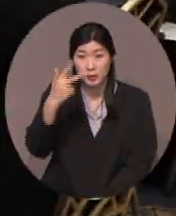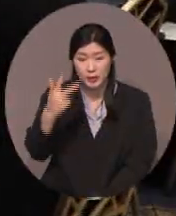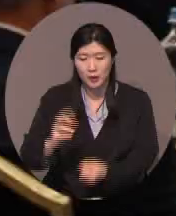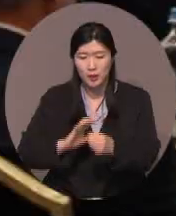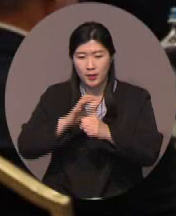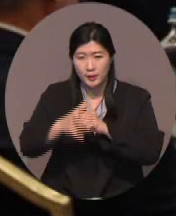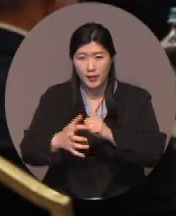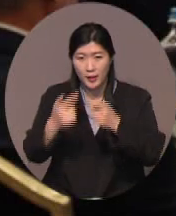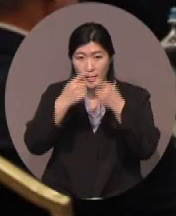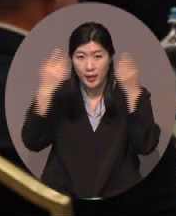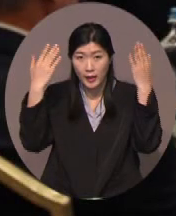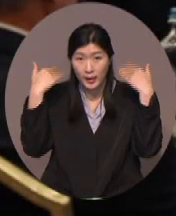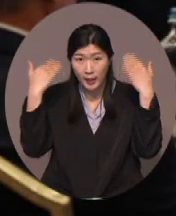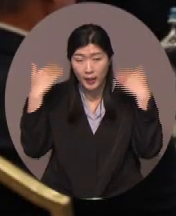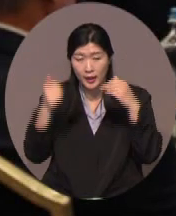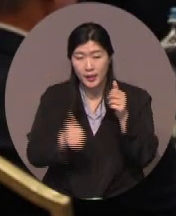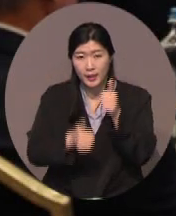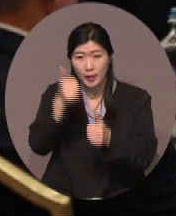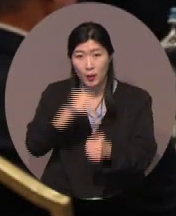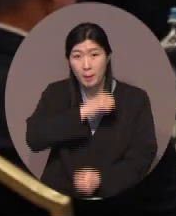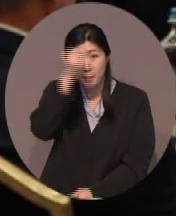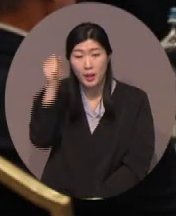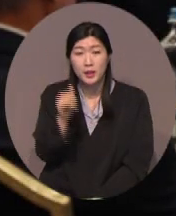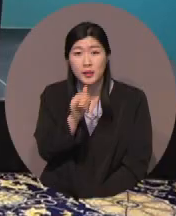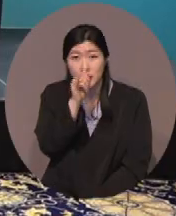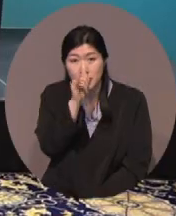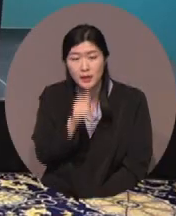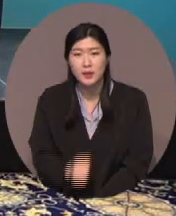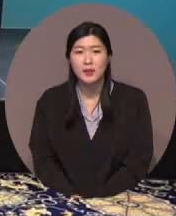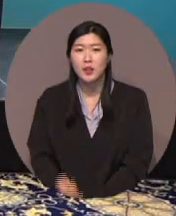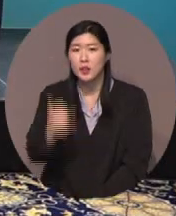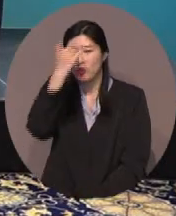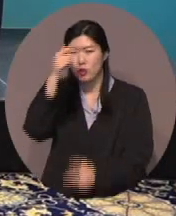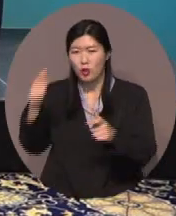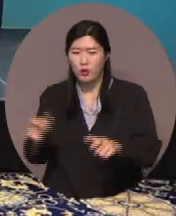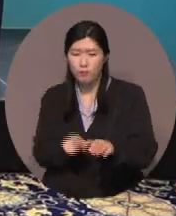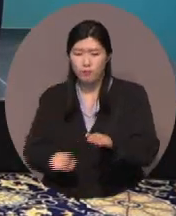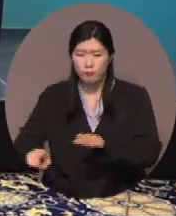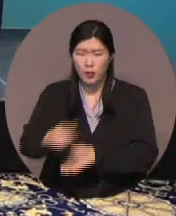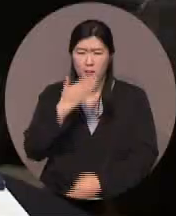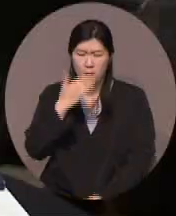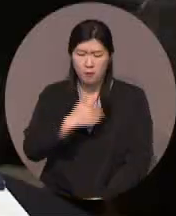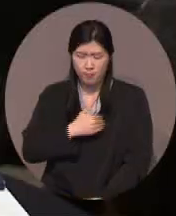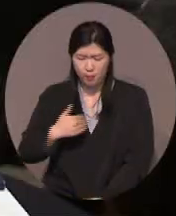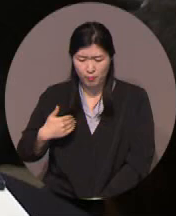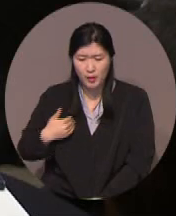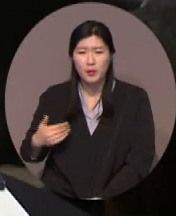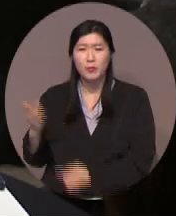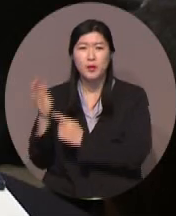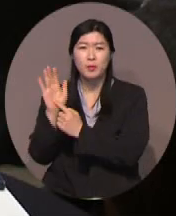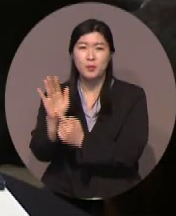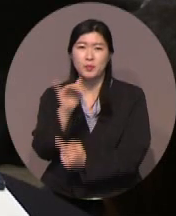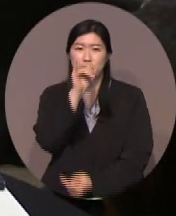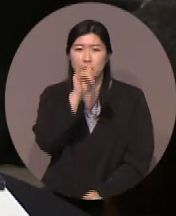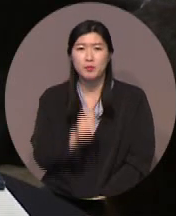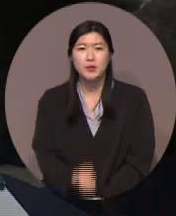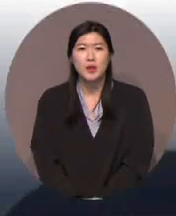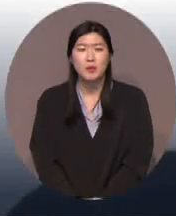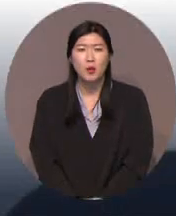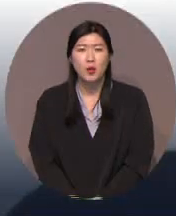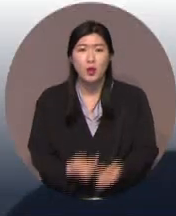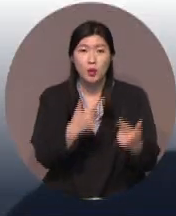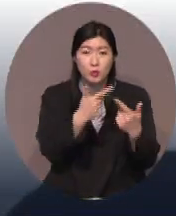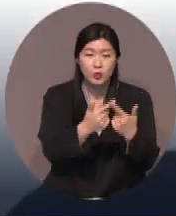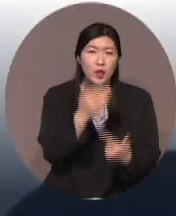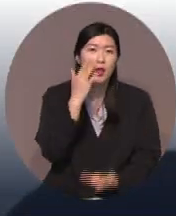경기대회 유치 성공 경험을 거론하며 충청권이 국가균형발전을 선도하자고 의지를 재확인했습니다 부산